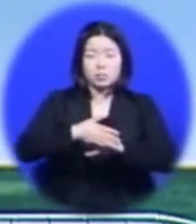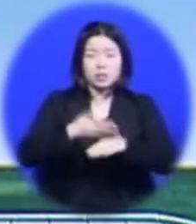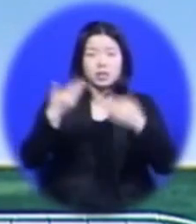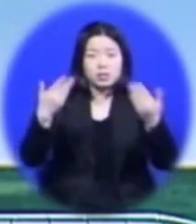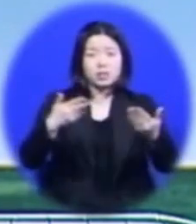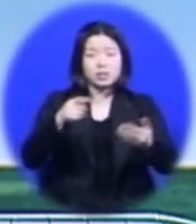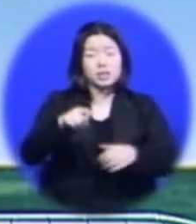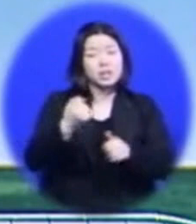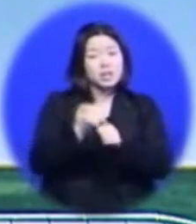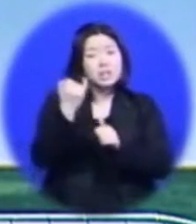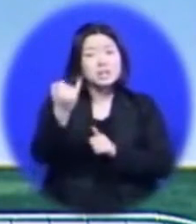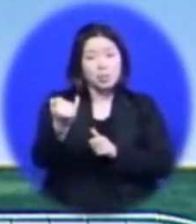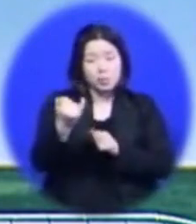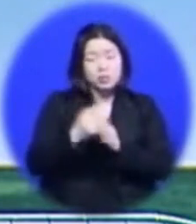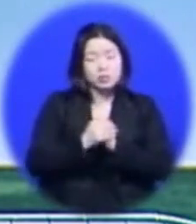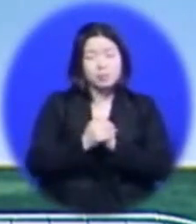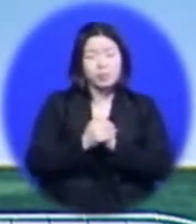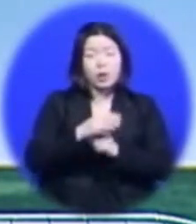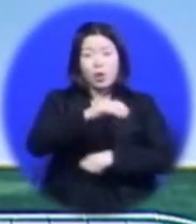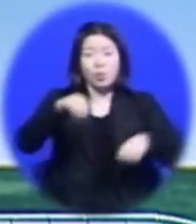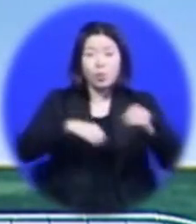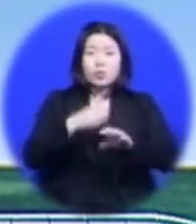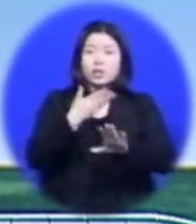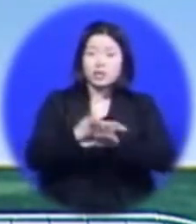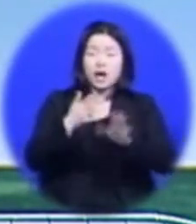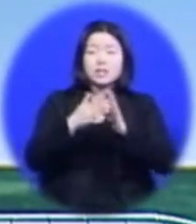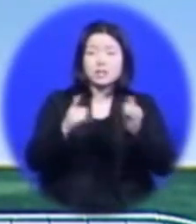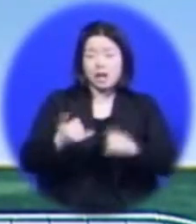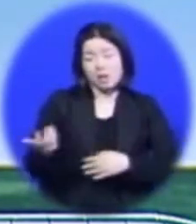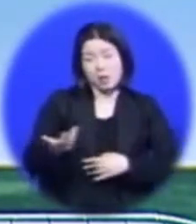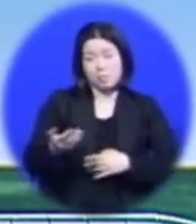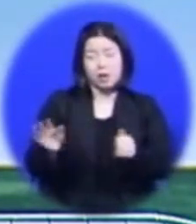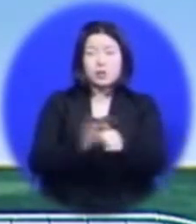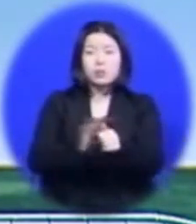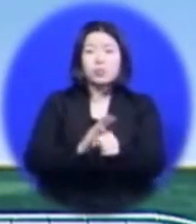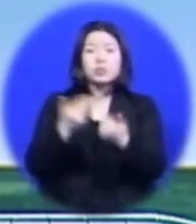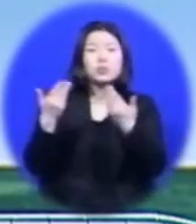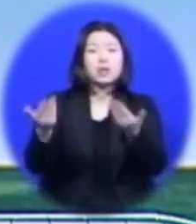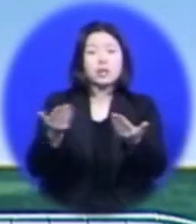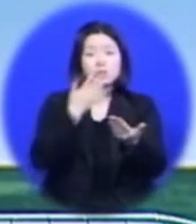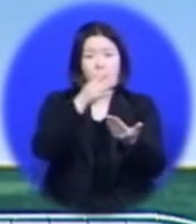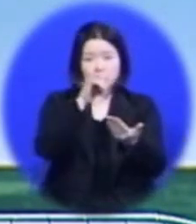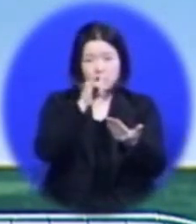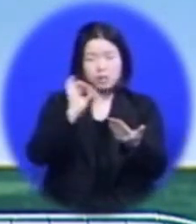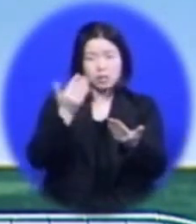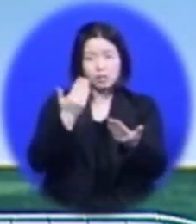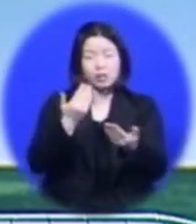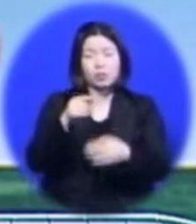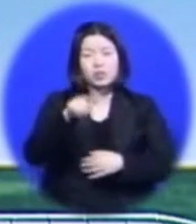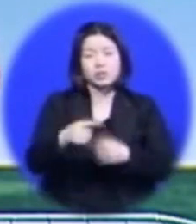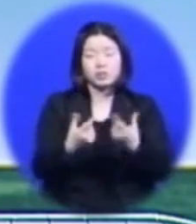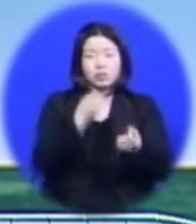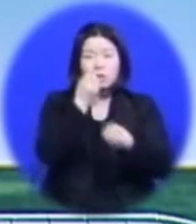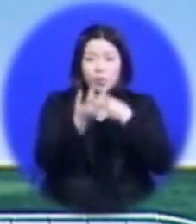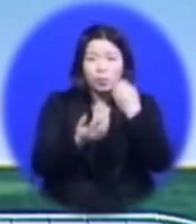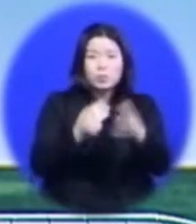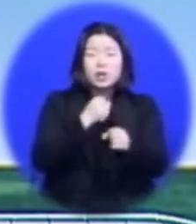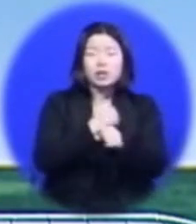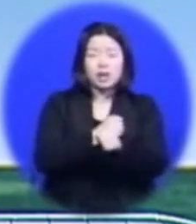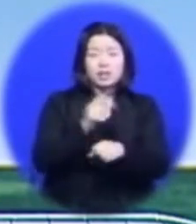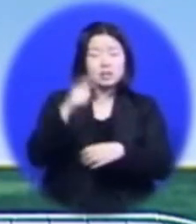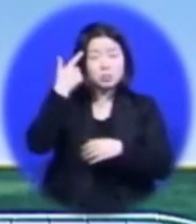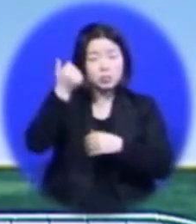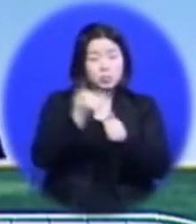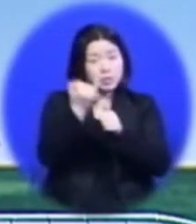사모님, 그리고 오히려 이제 다른 사람의 아픔을 위로할 수 있게 됐다고 그렇게 고백하시는 그